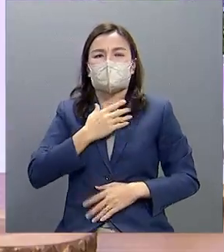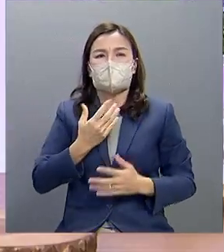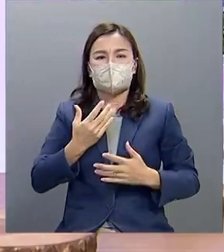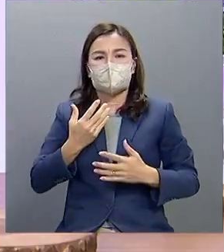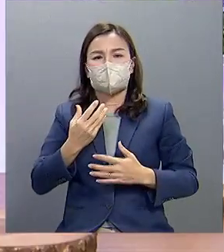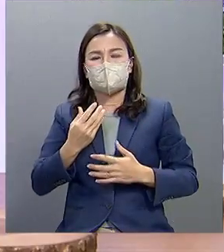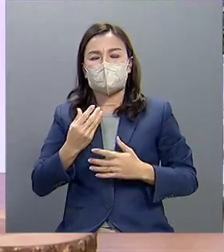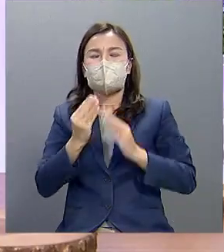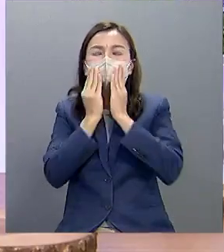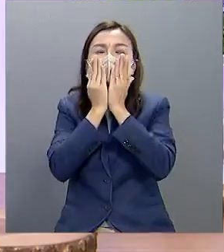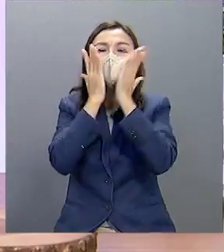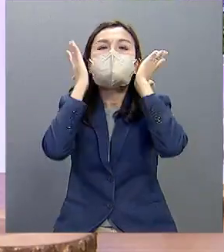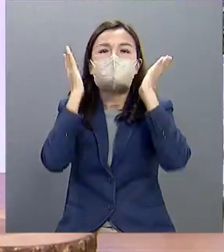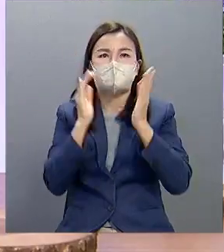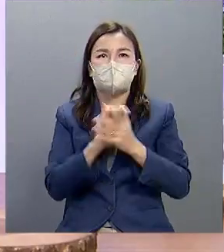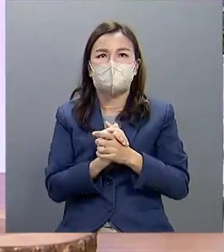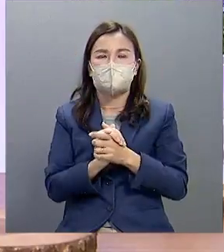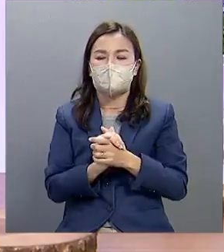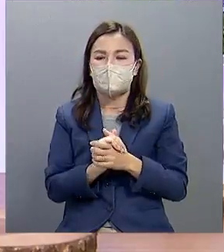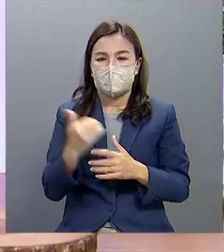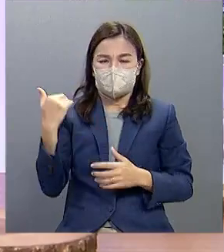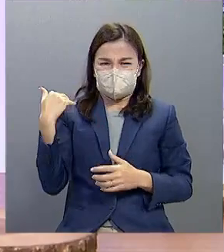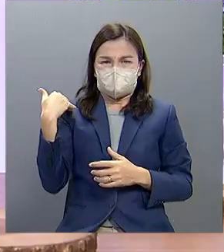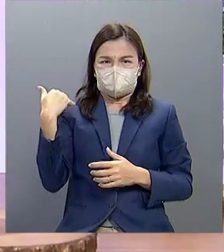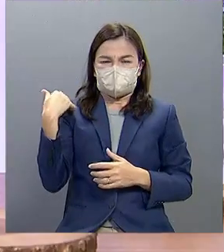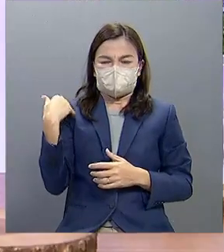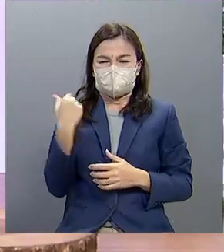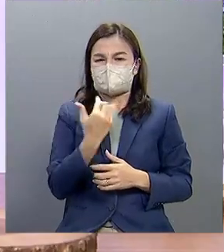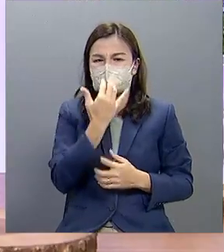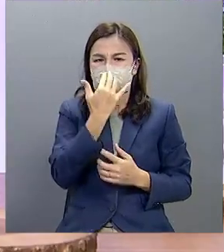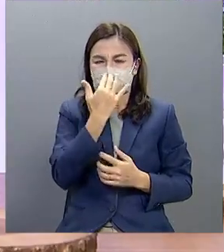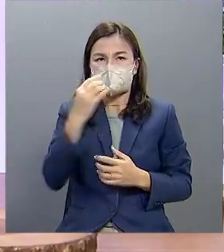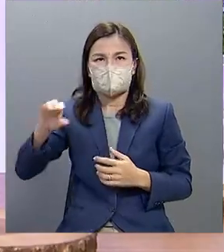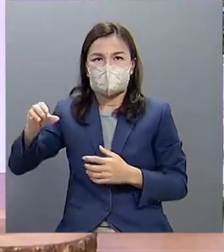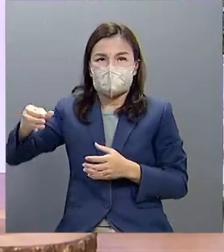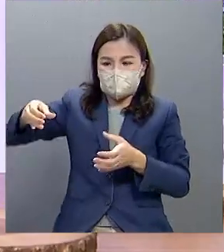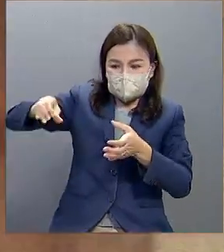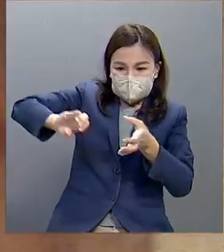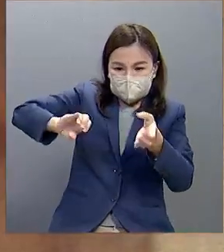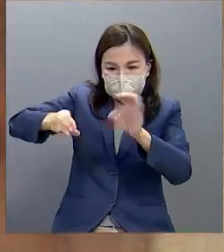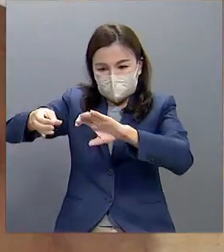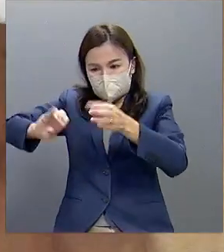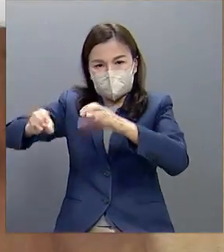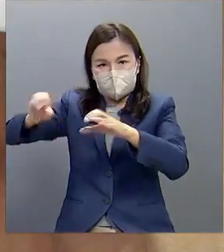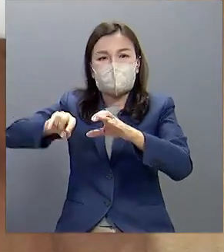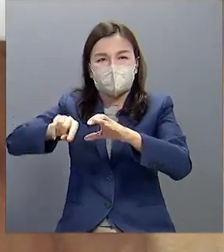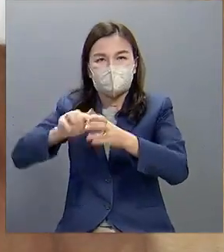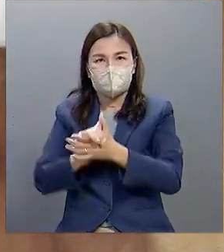ที่ค่อนข้างหนักแล้วก็จะดูดกลิ่นเพราะฉะนั้นก็อาจจะใส่กลิ่นที่ค่อนข้างเยอะนิดนึงนะคะ